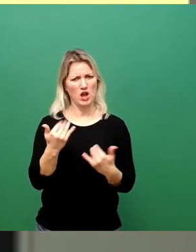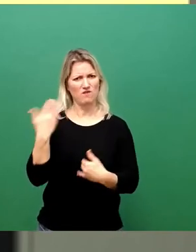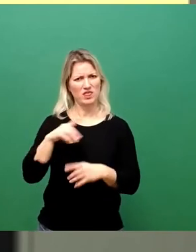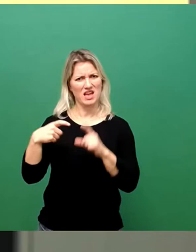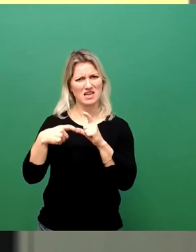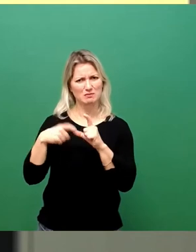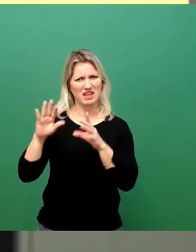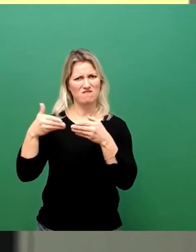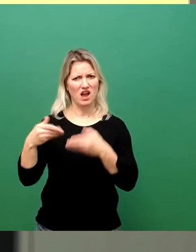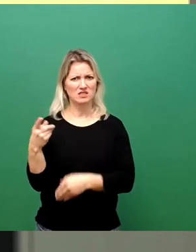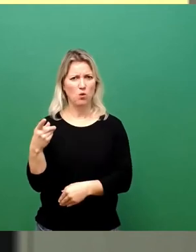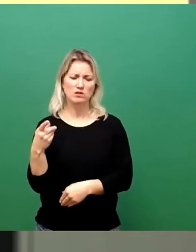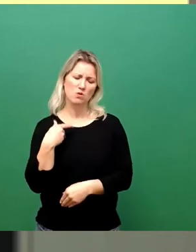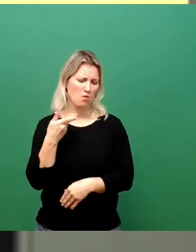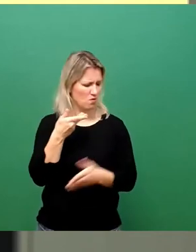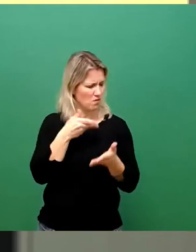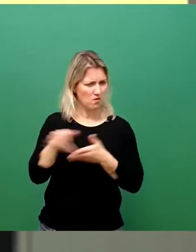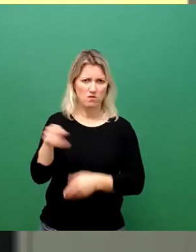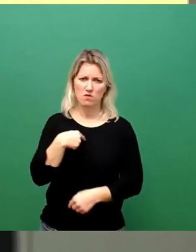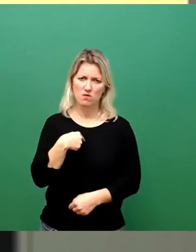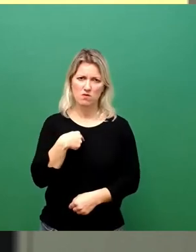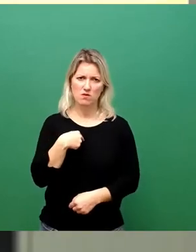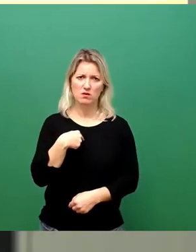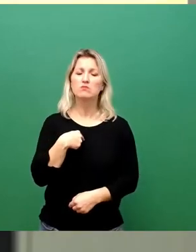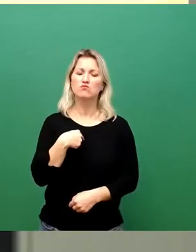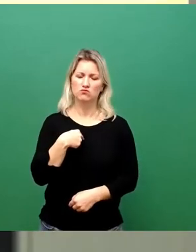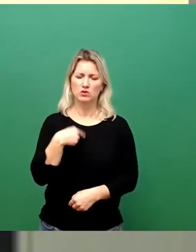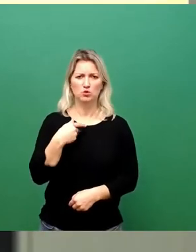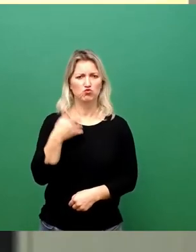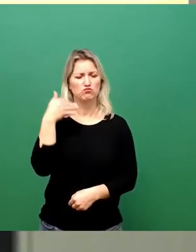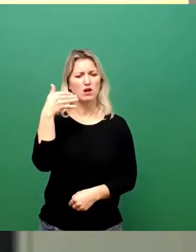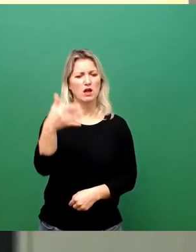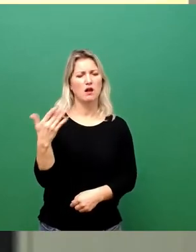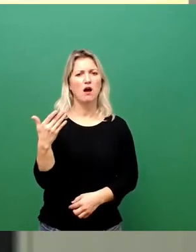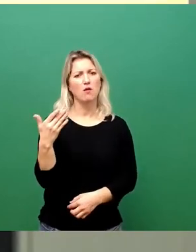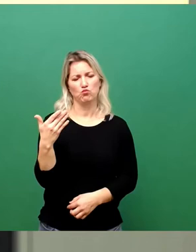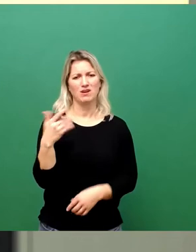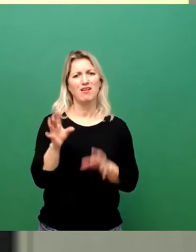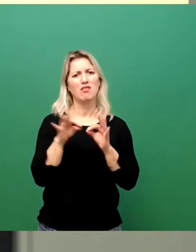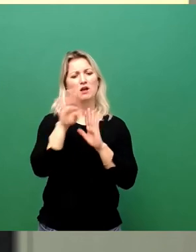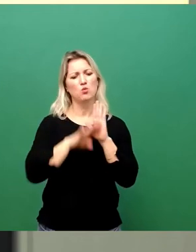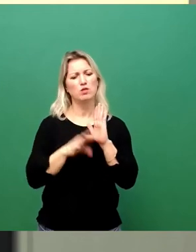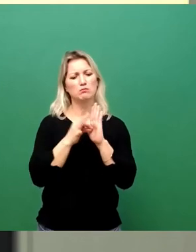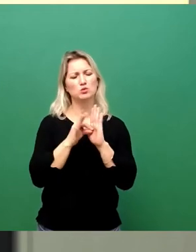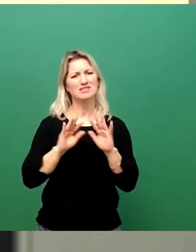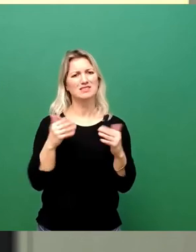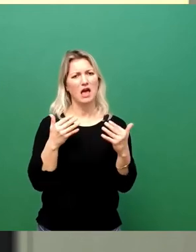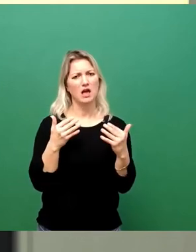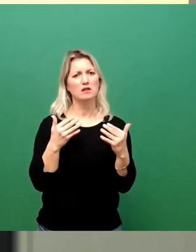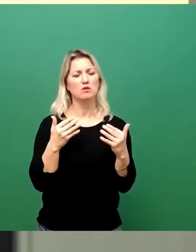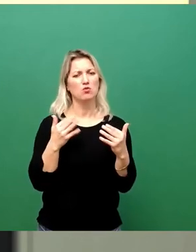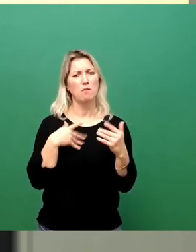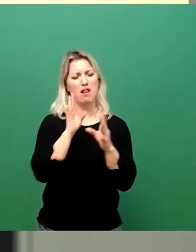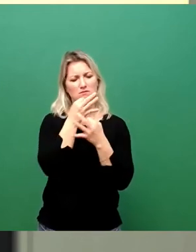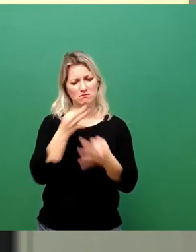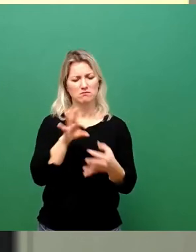das weisen wir zurück und werden zu späterer Zeit unter dem Tagesordnungspunkt 10 noch mal näher darauf